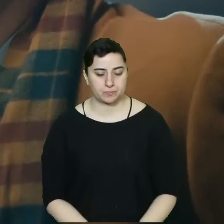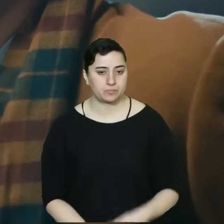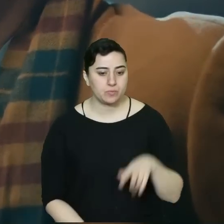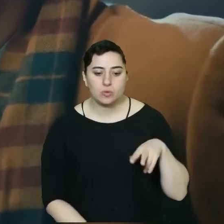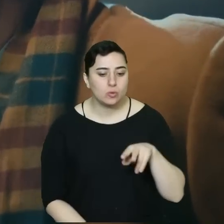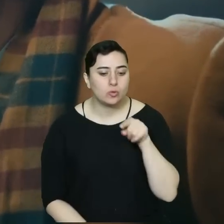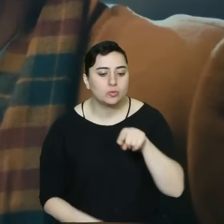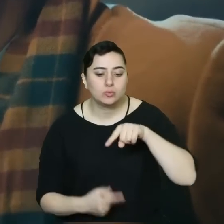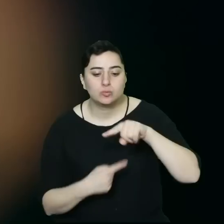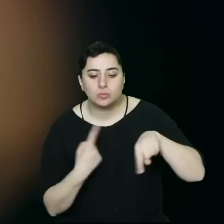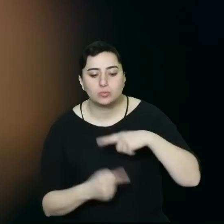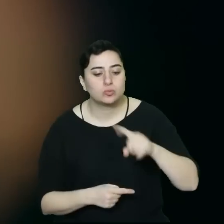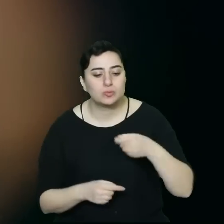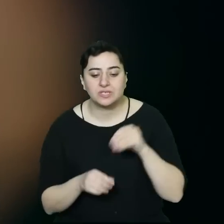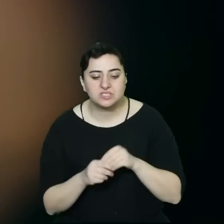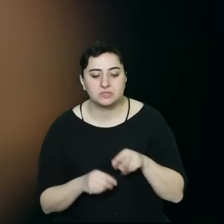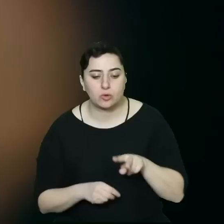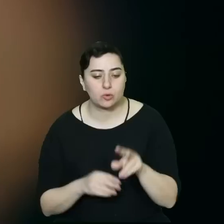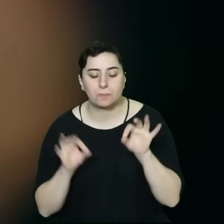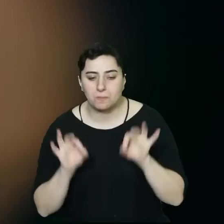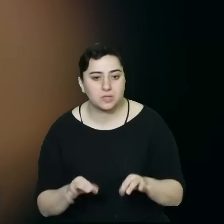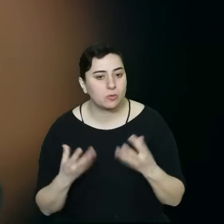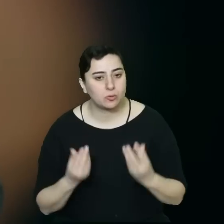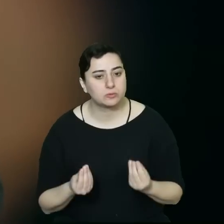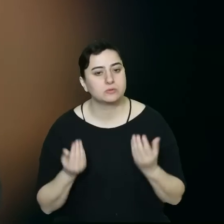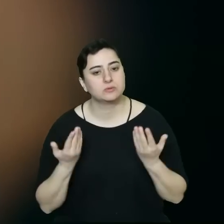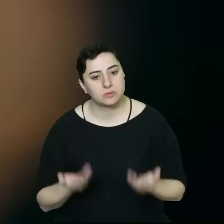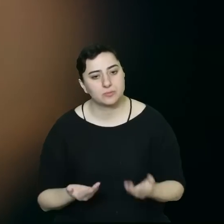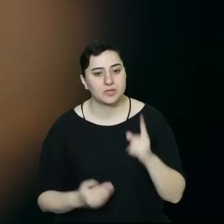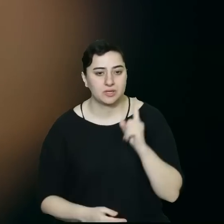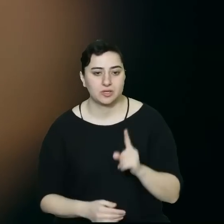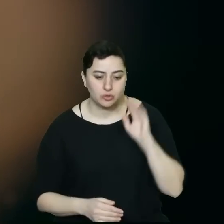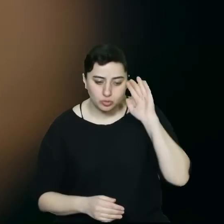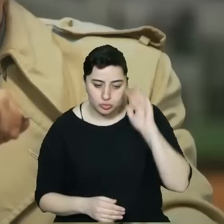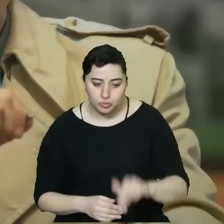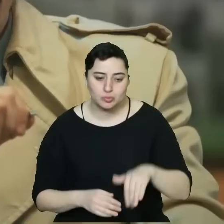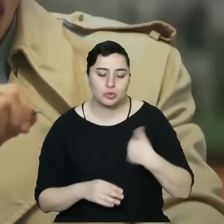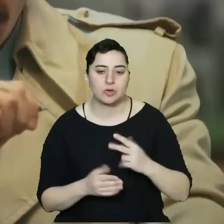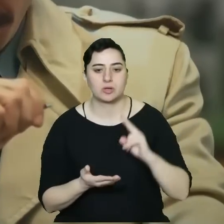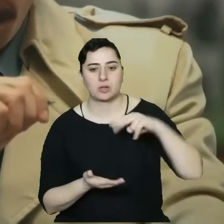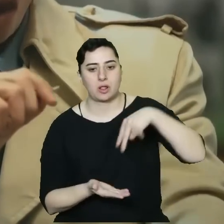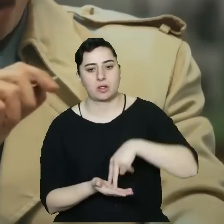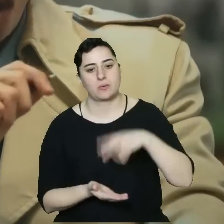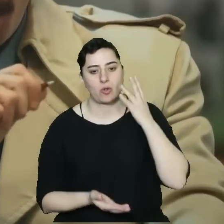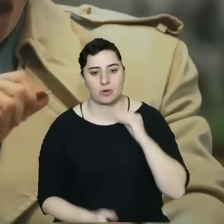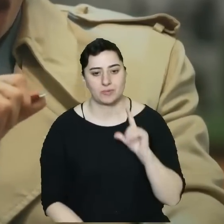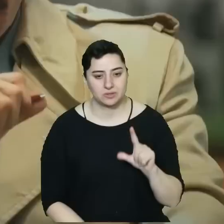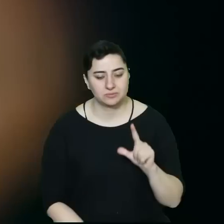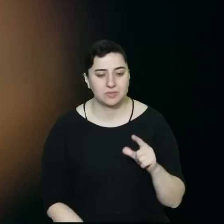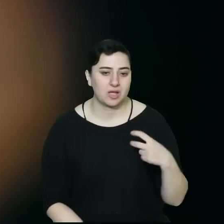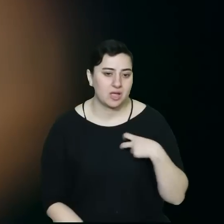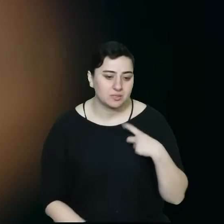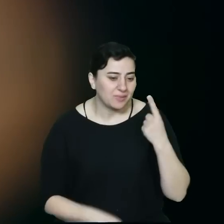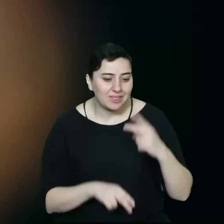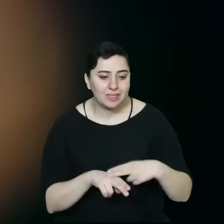kalıyor. Yola onu bulmak için çıktınsa tamam. Önce düşmeyi sonra kalkmayı öğreneceksin. Aşk bir